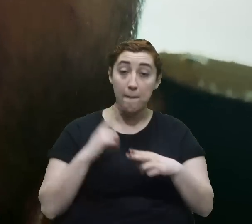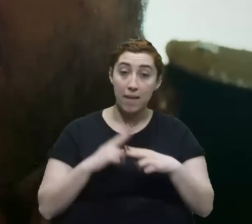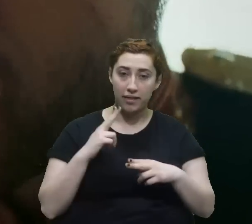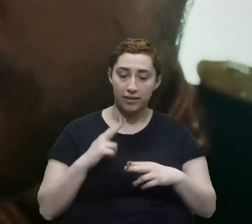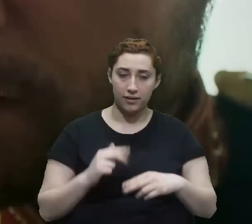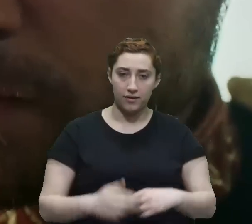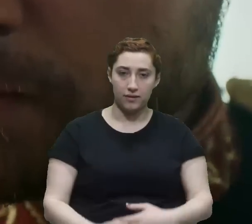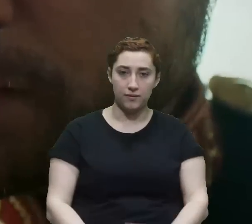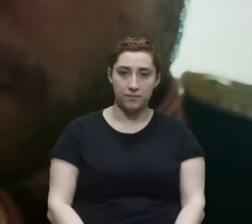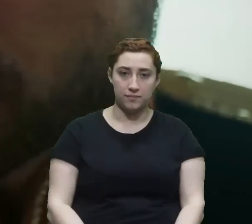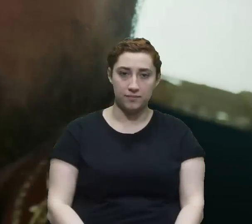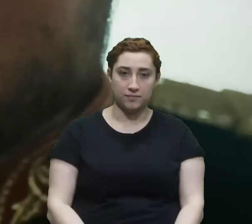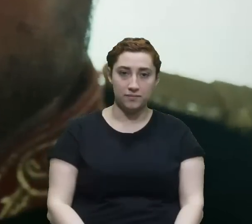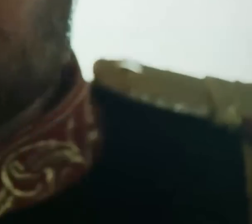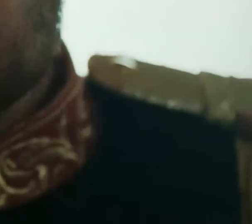Derhal!